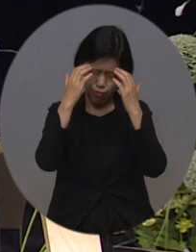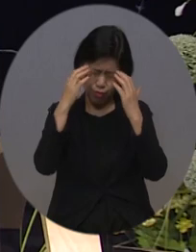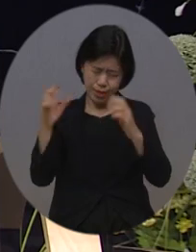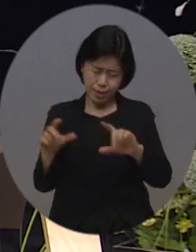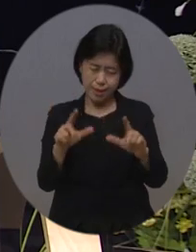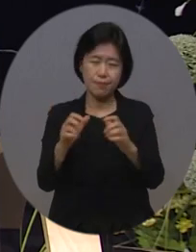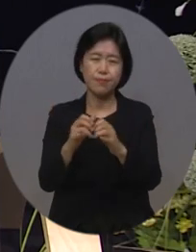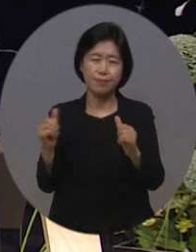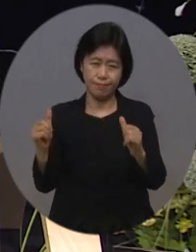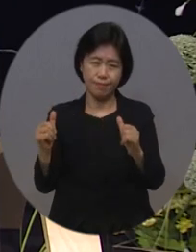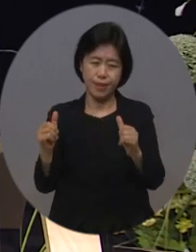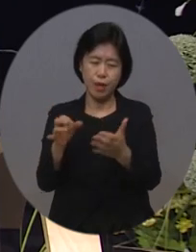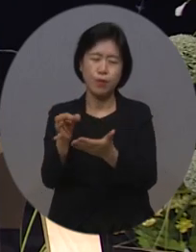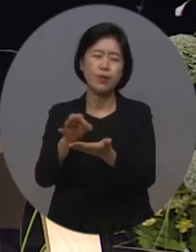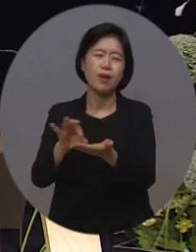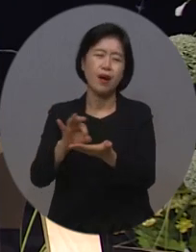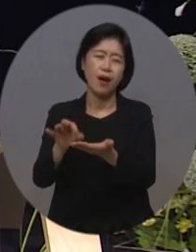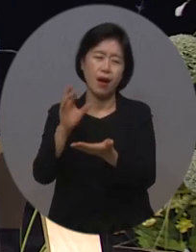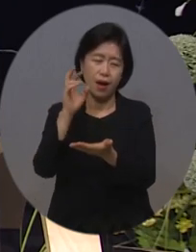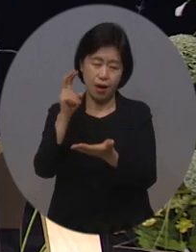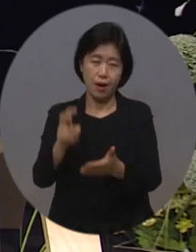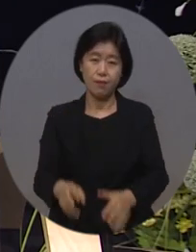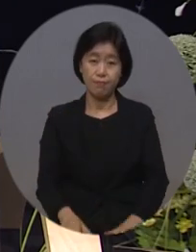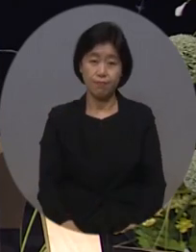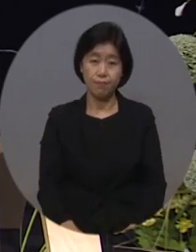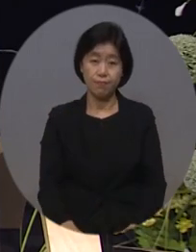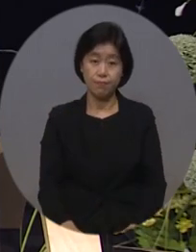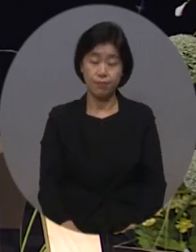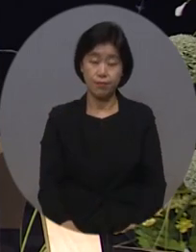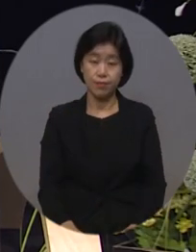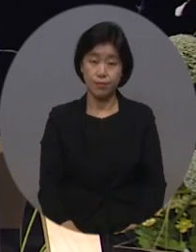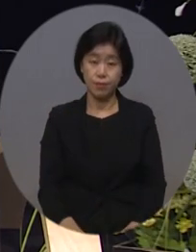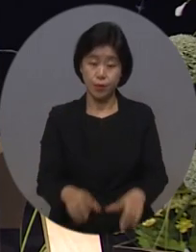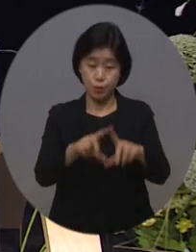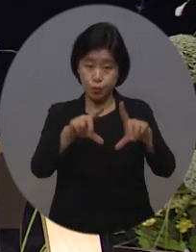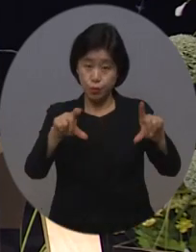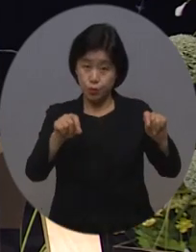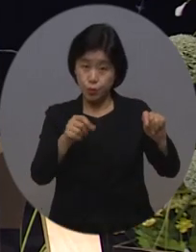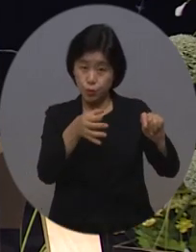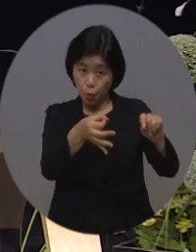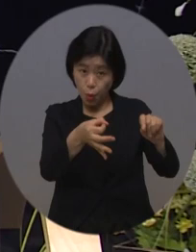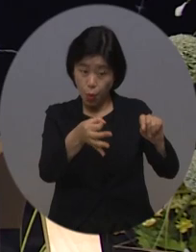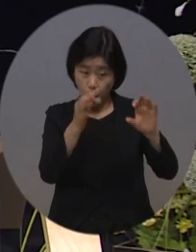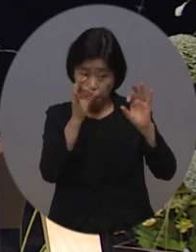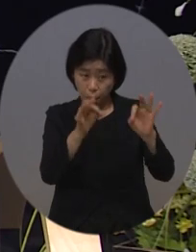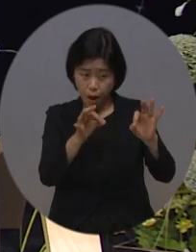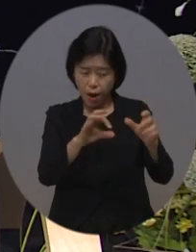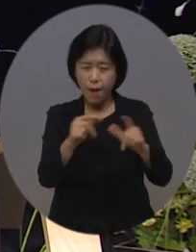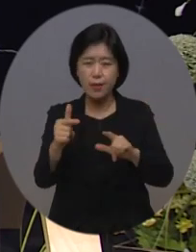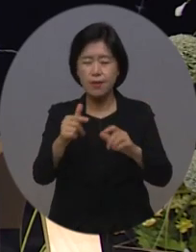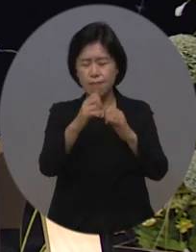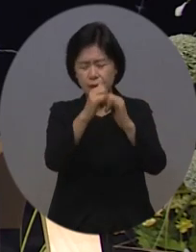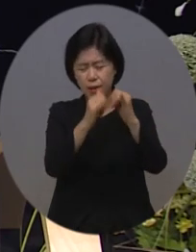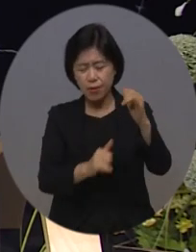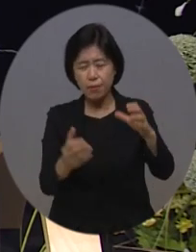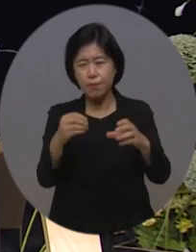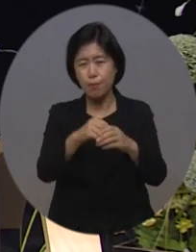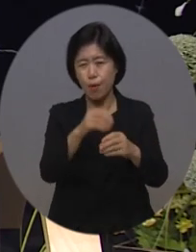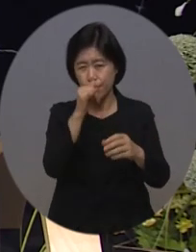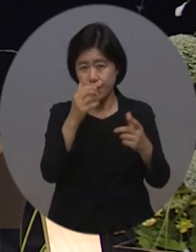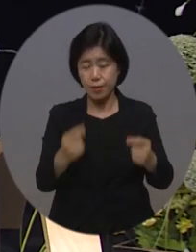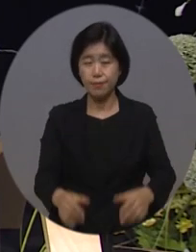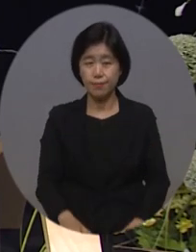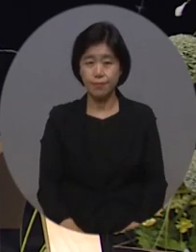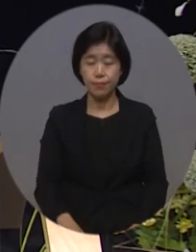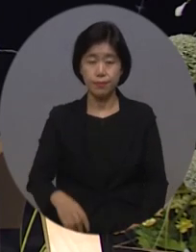돈은 그 역사를 모두 기록해 두고 있습니다. 이 과정에서 사회적 경제적 지위와